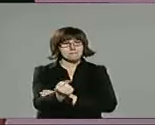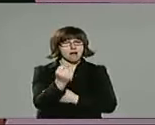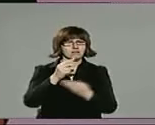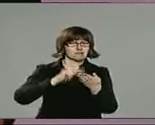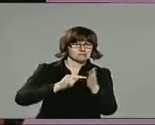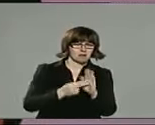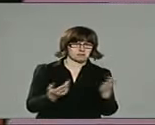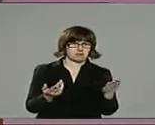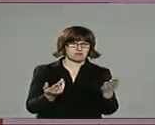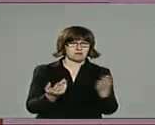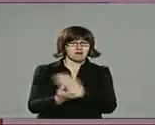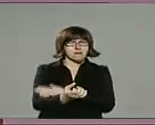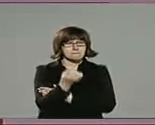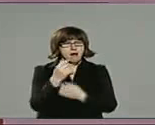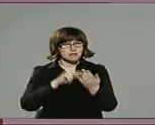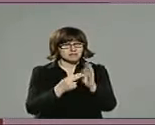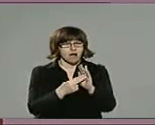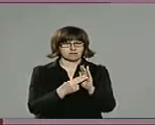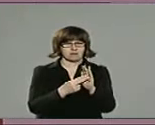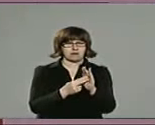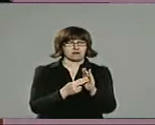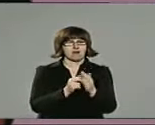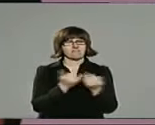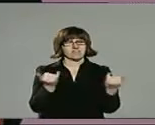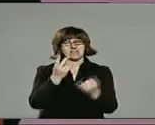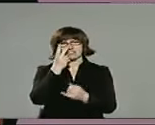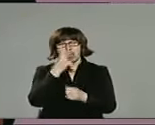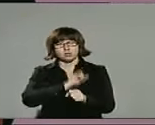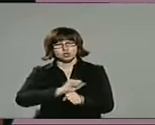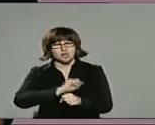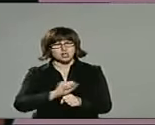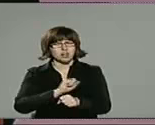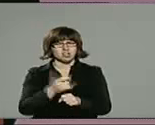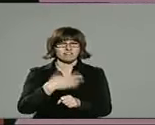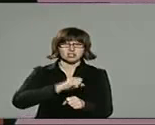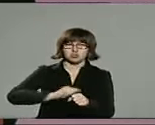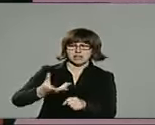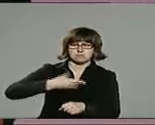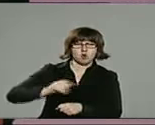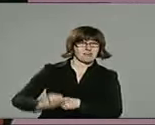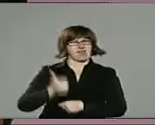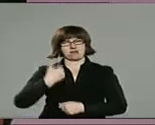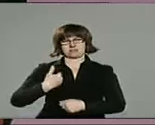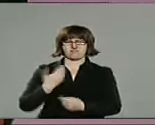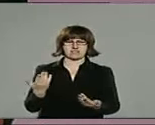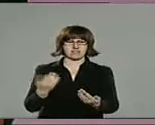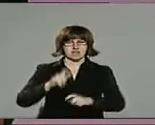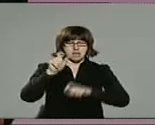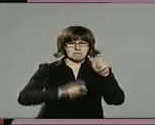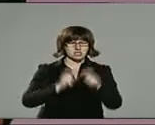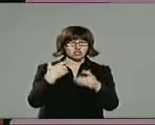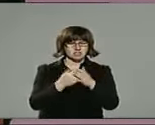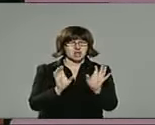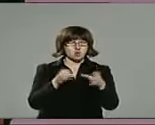Machttaktik. Von Machttaktik nach dem Motto, wie kommt man am schnellsten an die Fresströge? Davon haben die Menschen nach